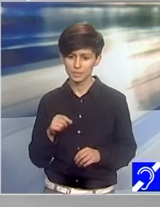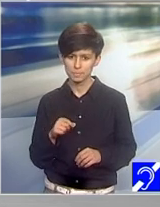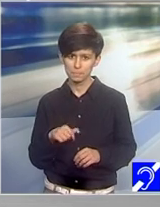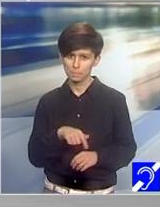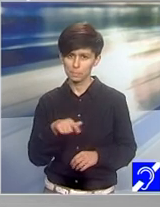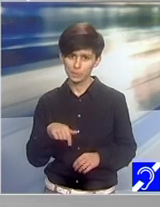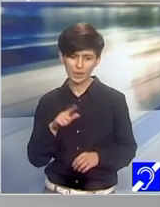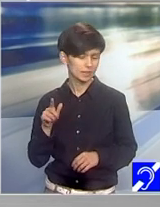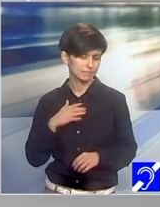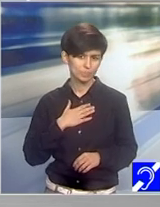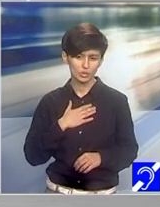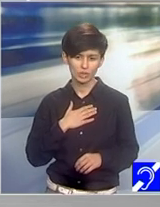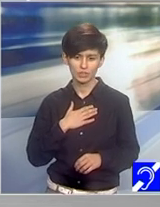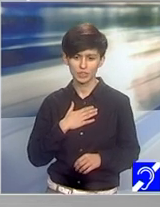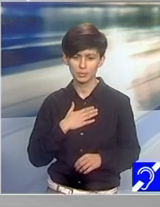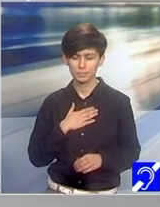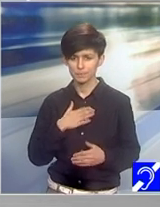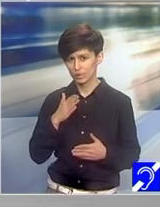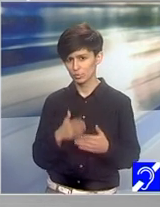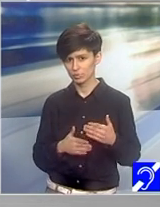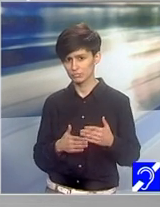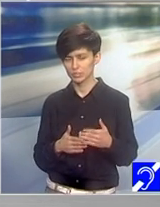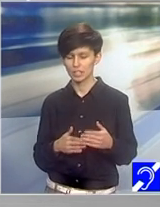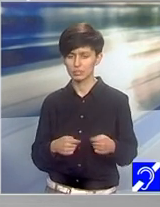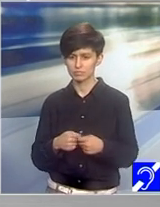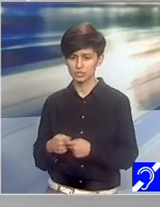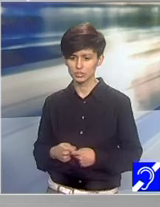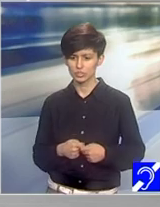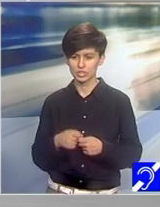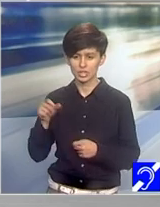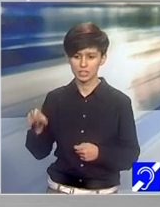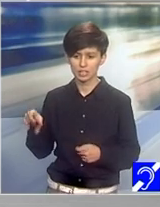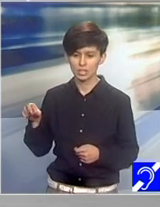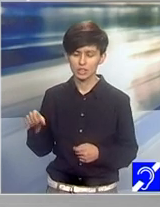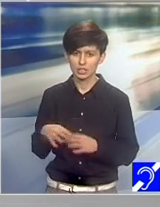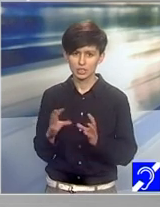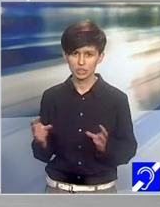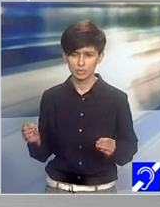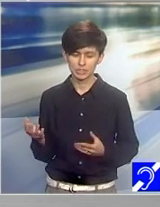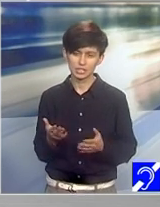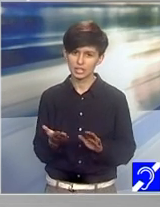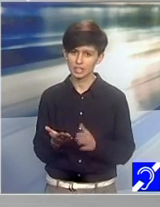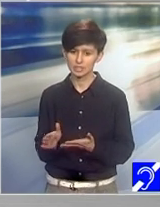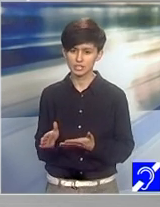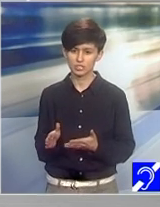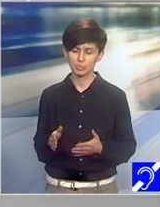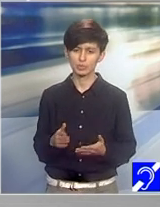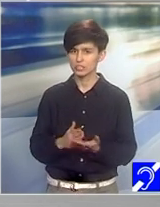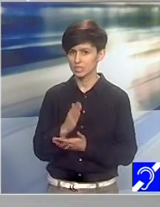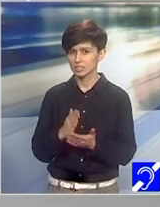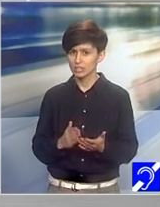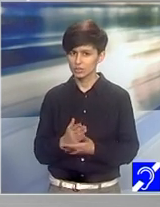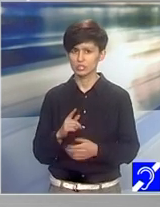noi nu avem un fir, nu avem un capăt, nu noi muzeul, societatea românească, de la care să pornim, să mergem înainte pe termen